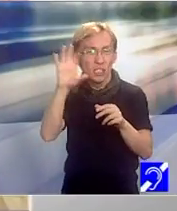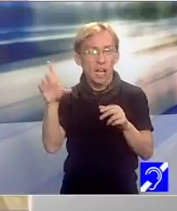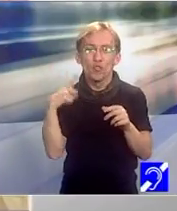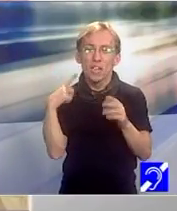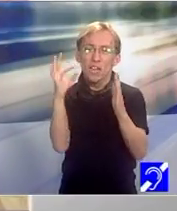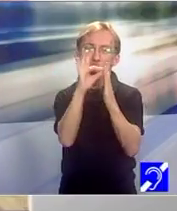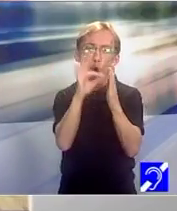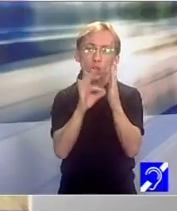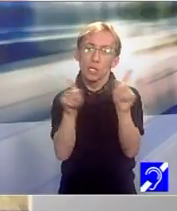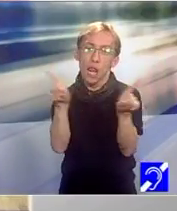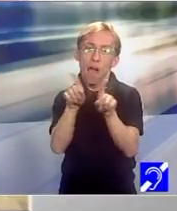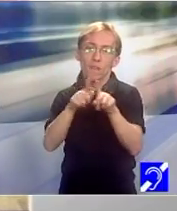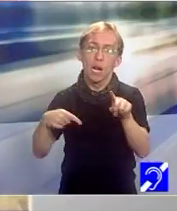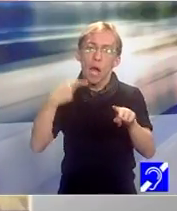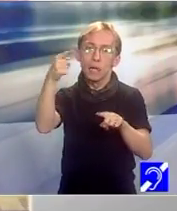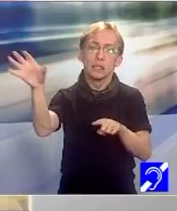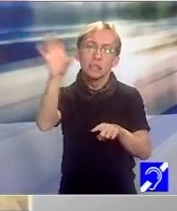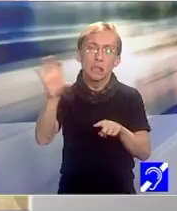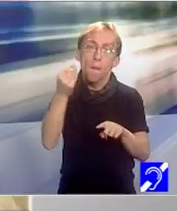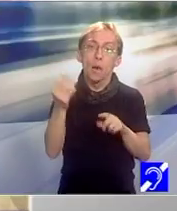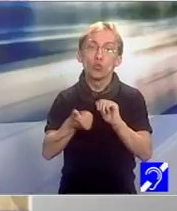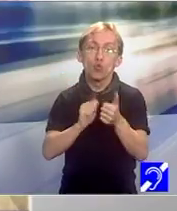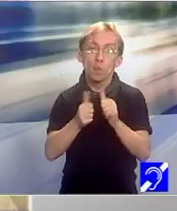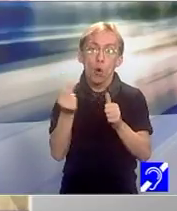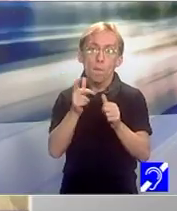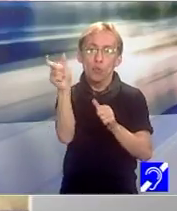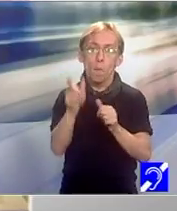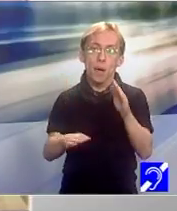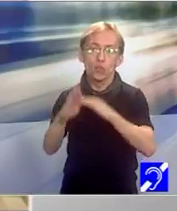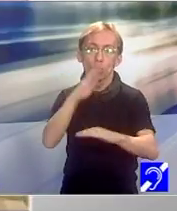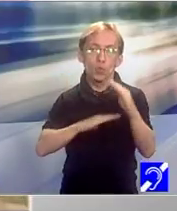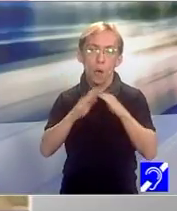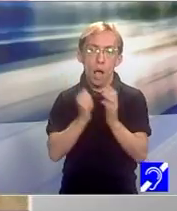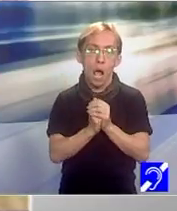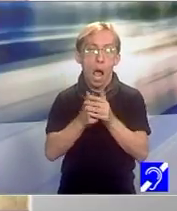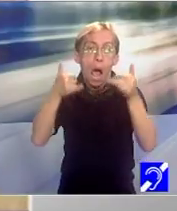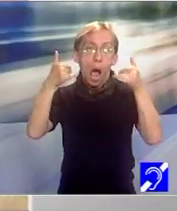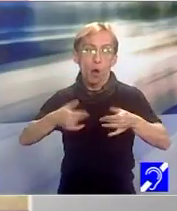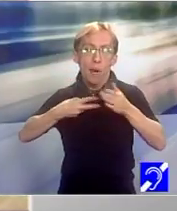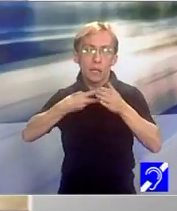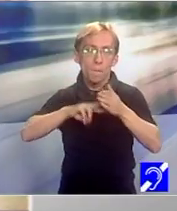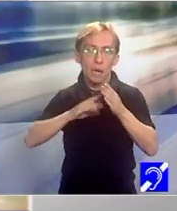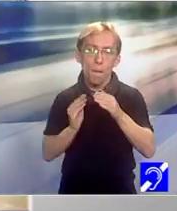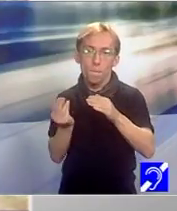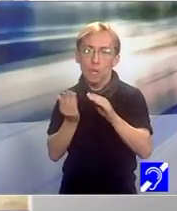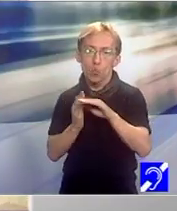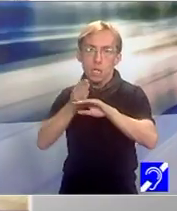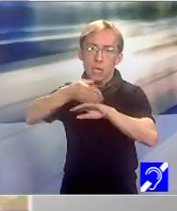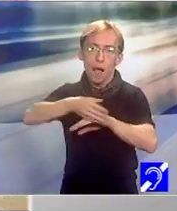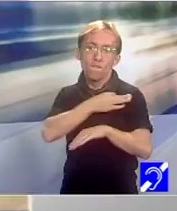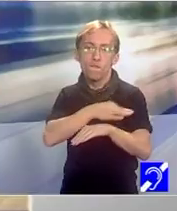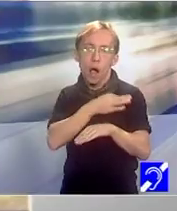din străinătate pentru sportivii cu dizabilități. În paralel, se pregătesc pentru admiterea la facultate, fiind pasionați de